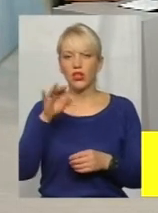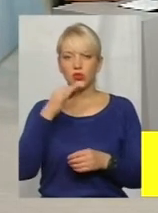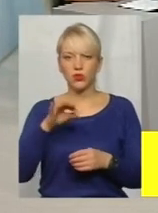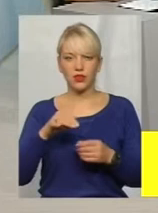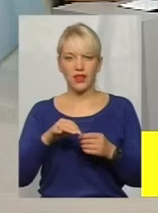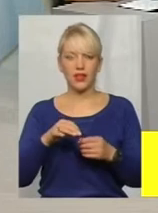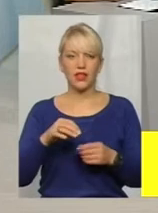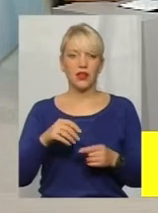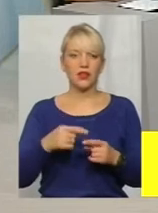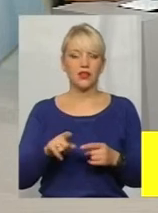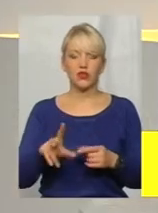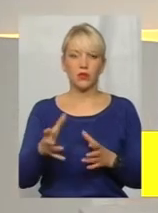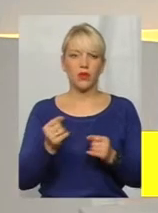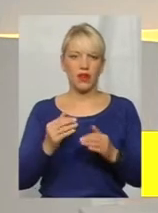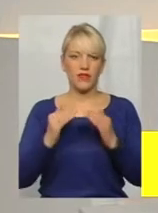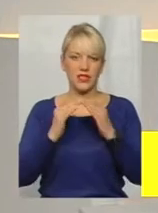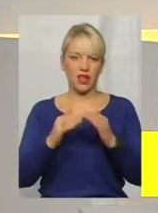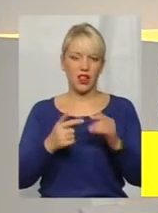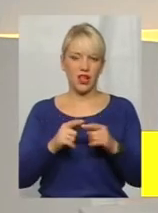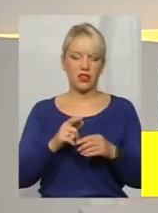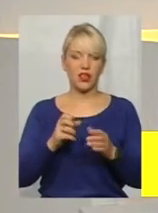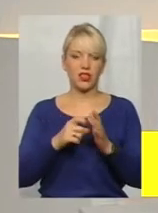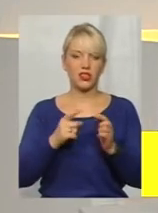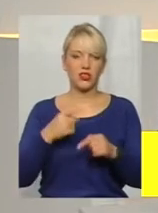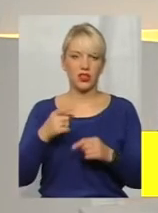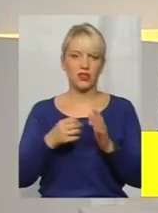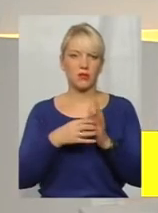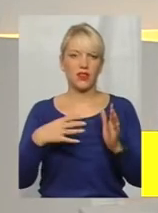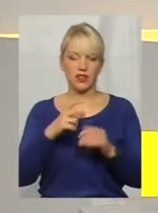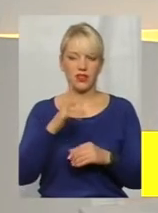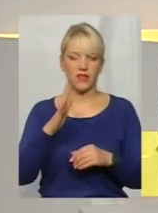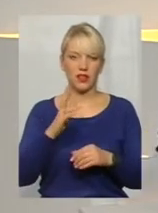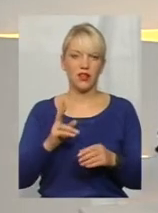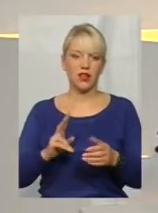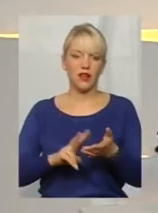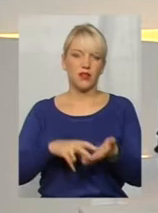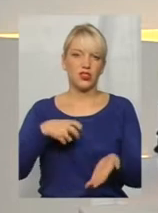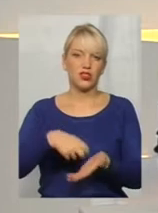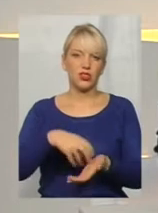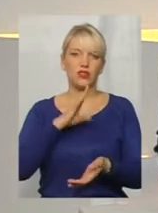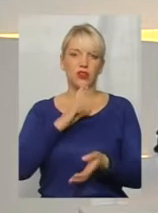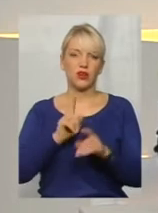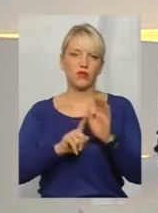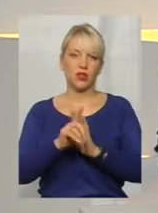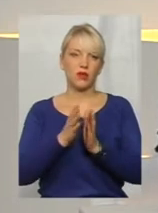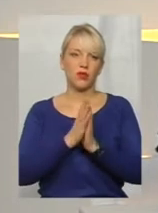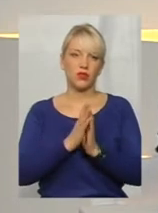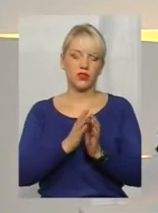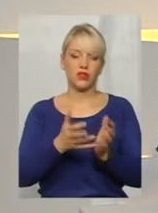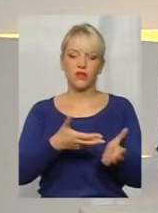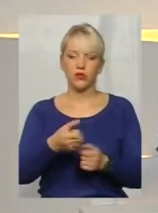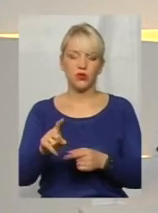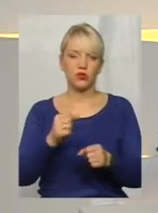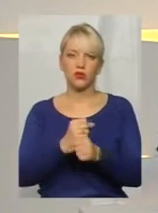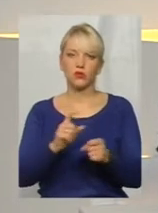Через 15 приїхала жінка, впала перед ними на коліна кучішу. І почала просити їх, каже, зміг би зробити